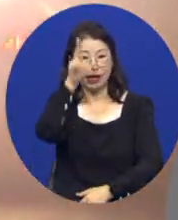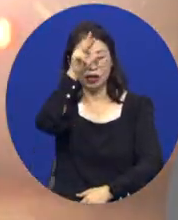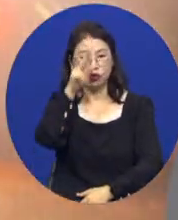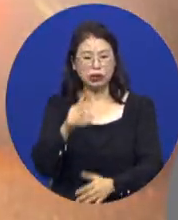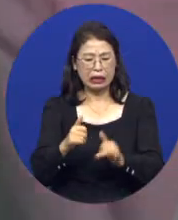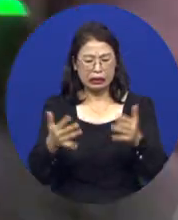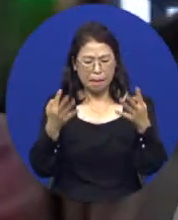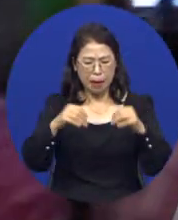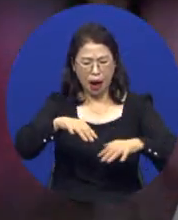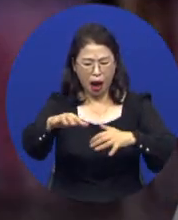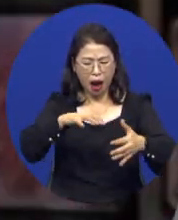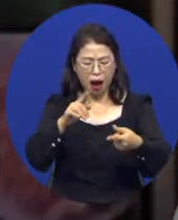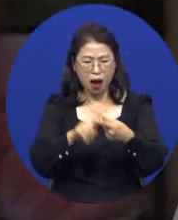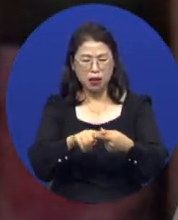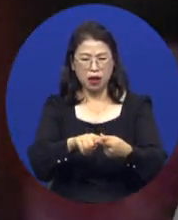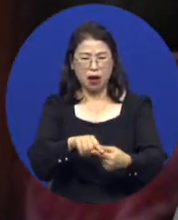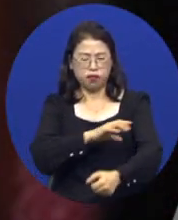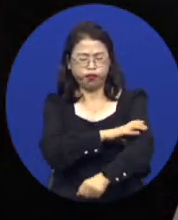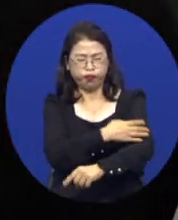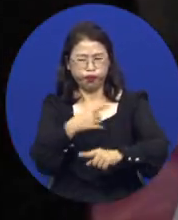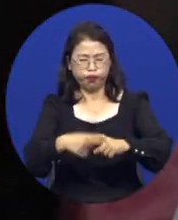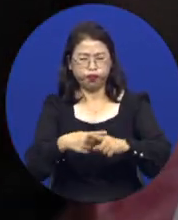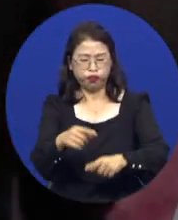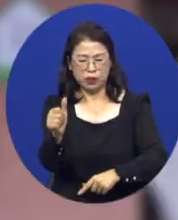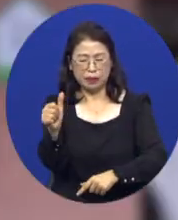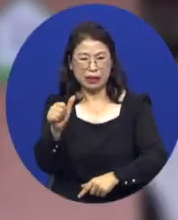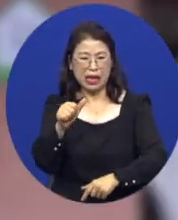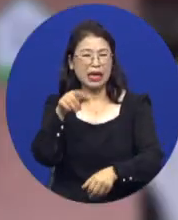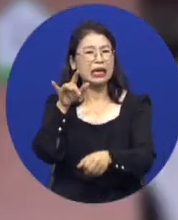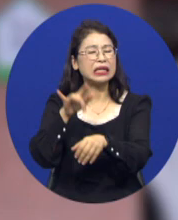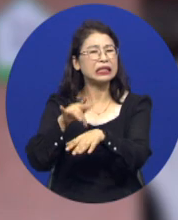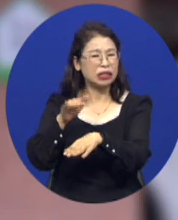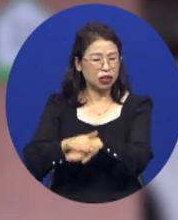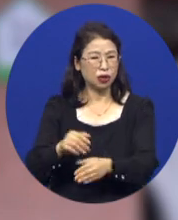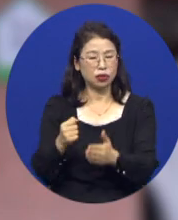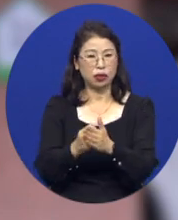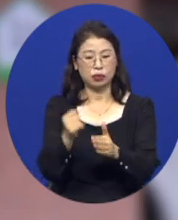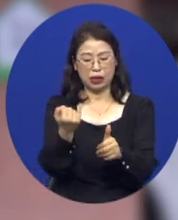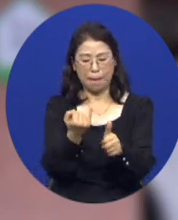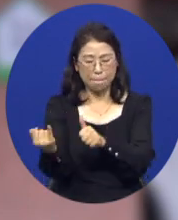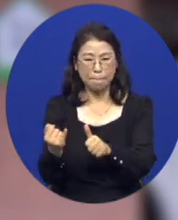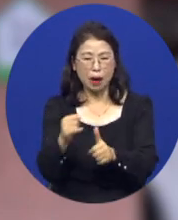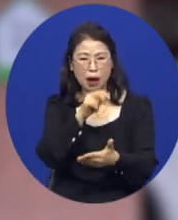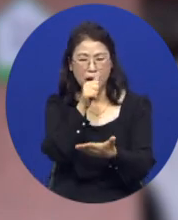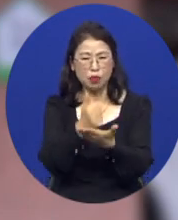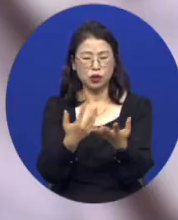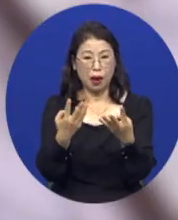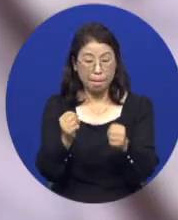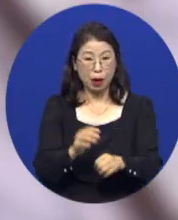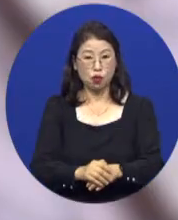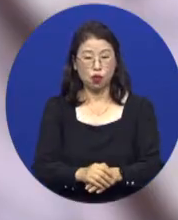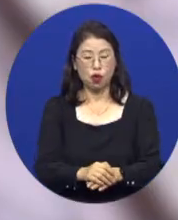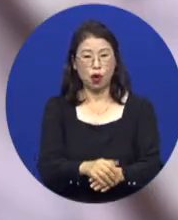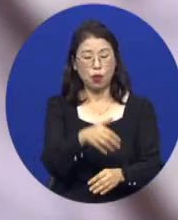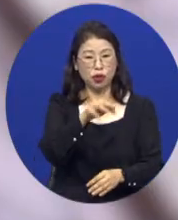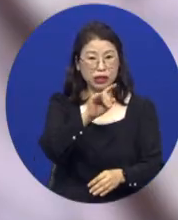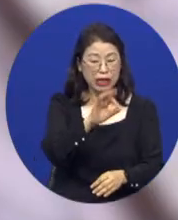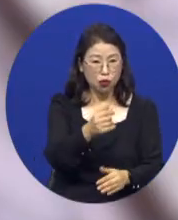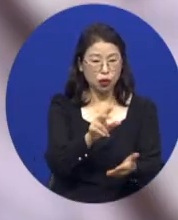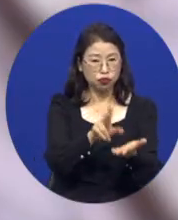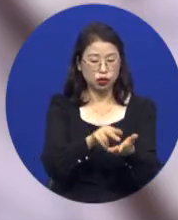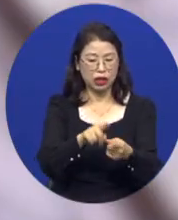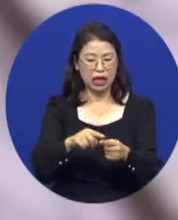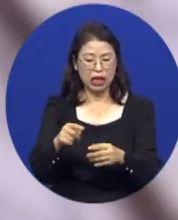유동인구가 많고 가부장정 문화가 짙은 지역 특성 때문에 스토킹 범죄율이 높고 채권 문제나 층간 소음도